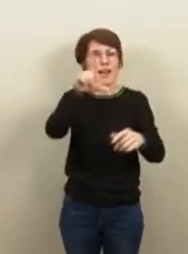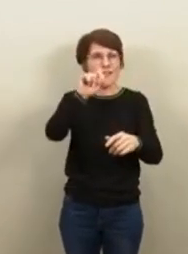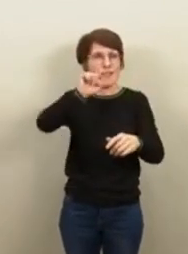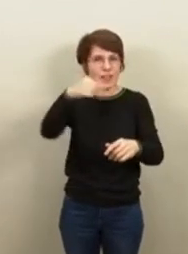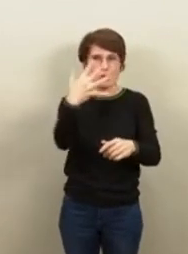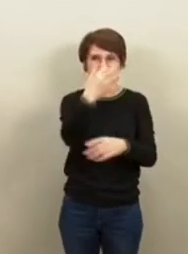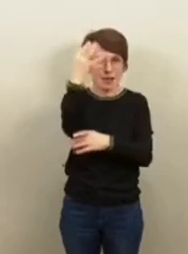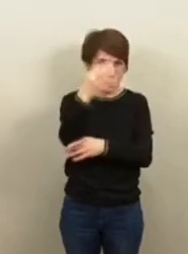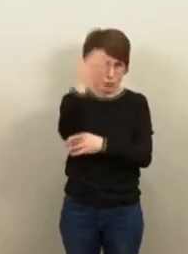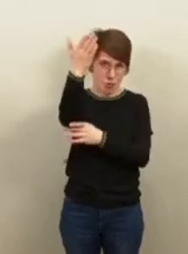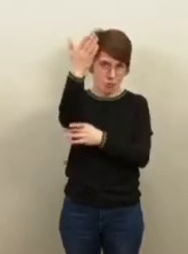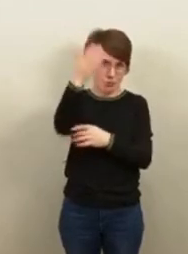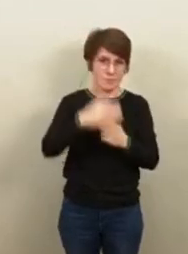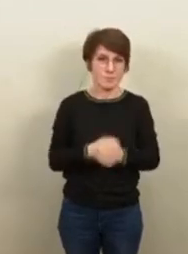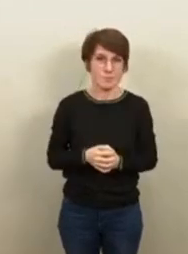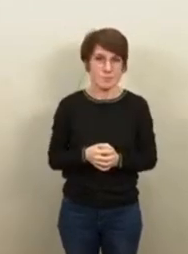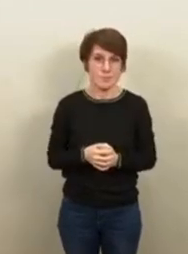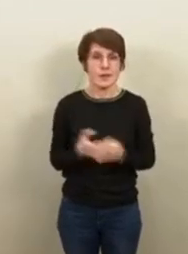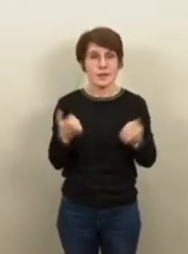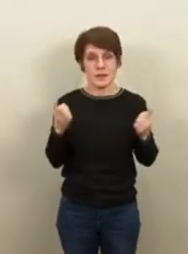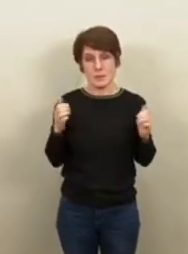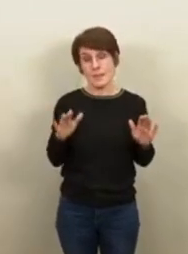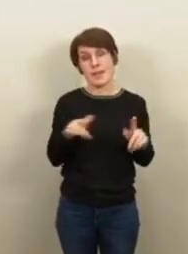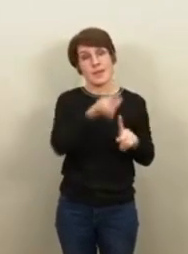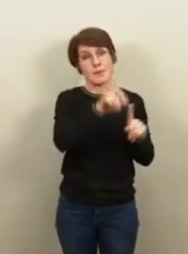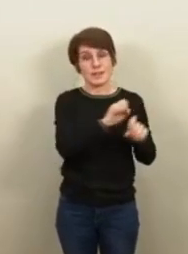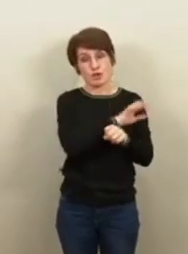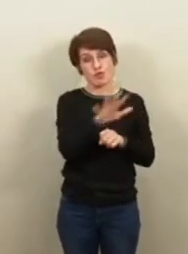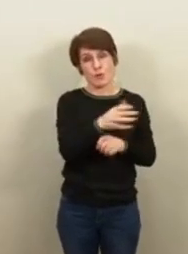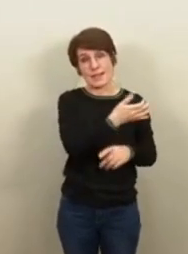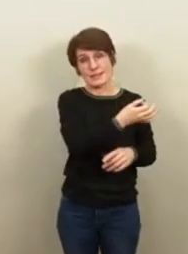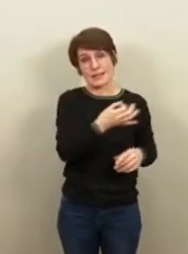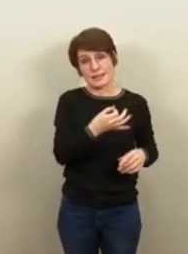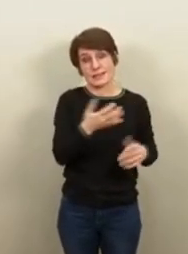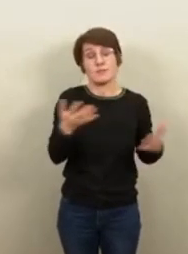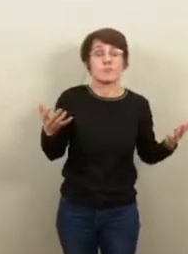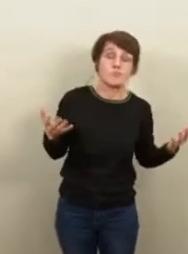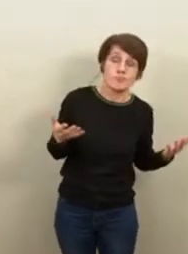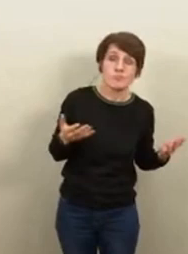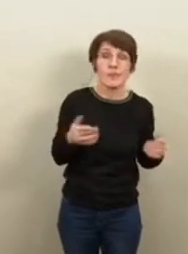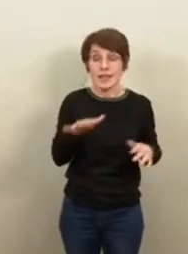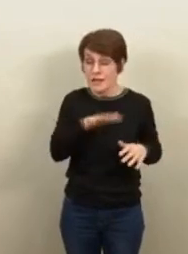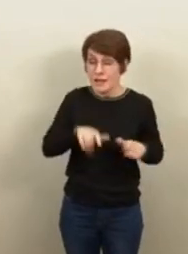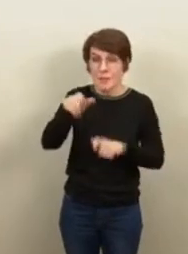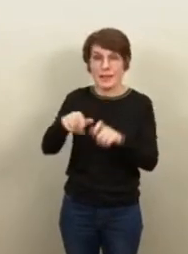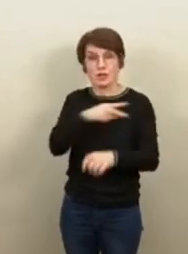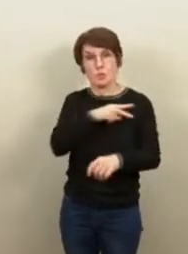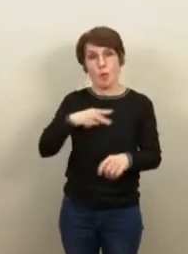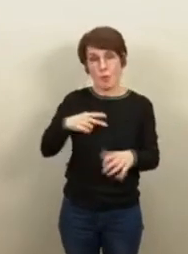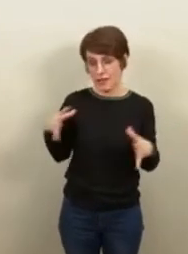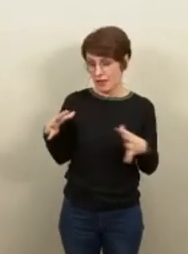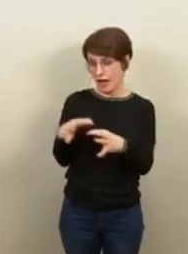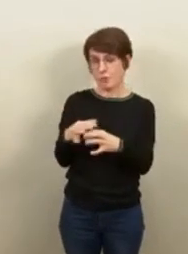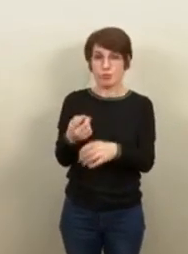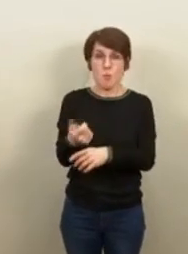20,5%. Mais comme l'a dit un journaliste, ce sont des villes avec une proportion de propriétaires assez faible, autour